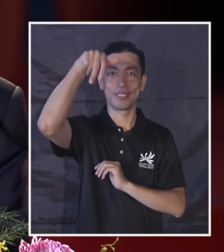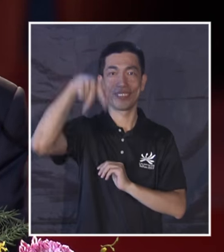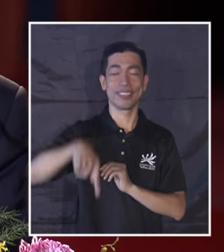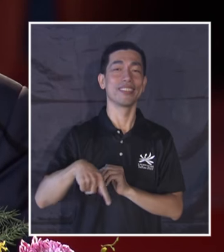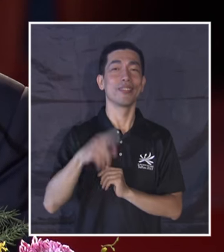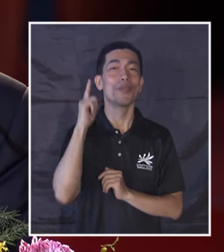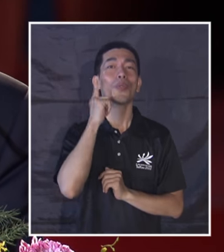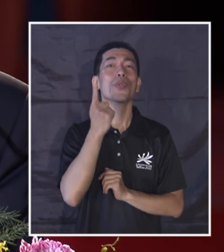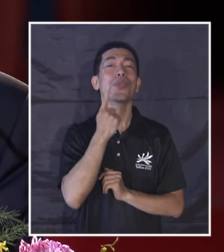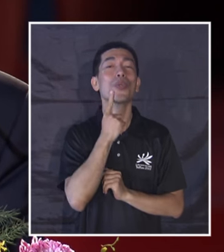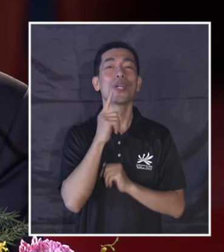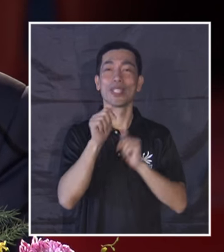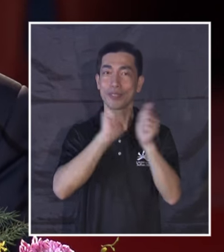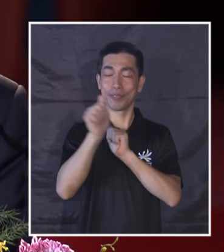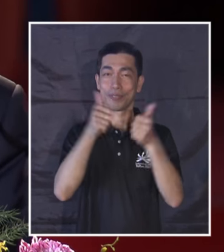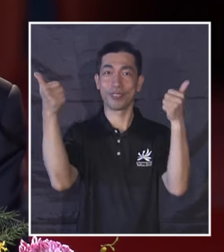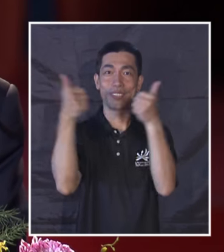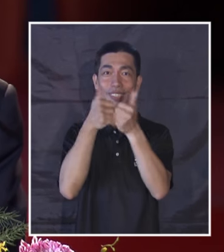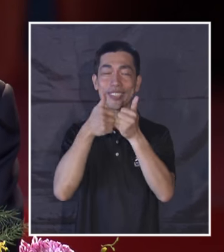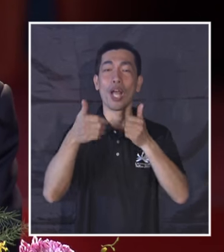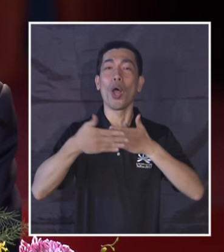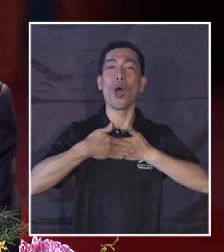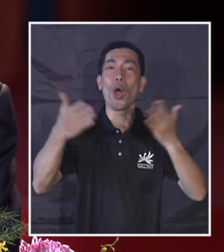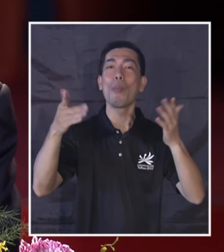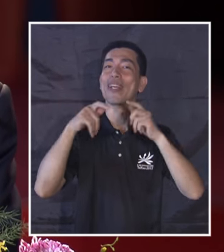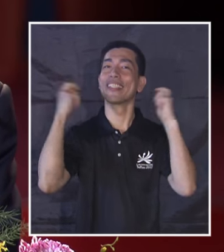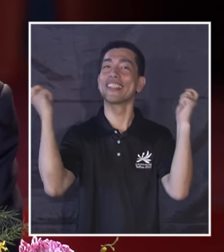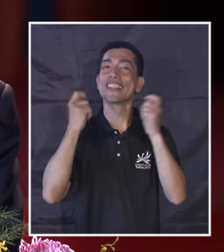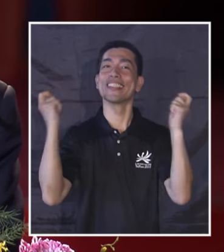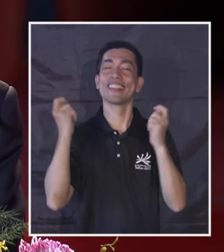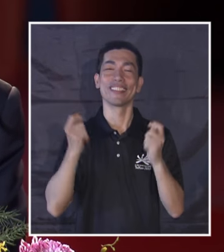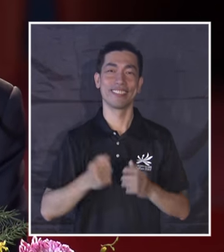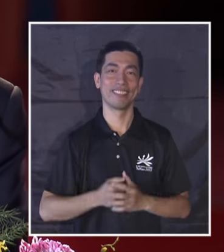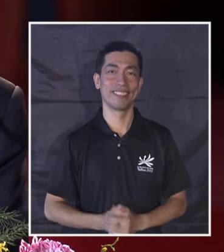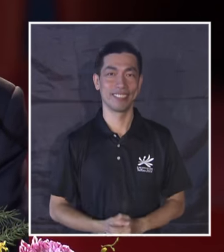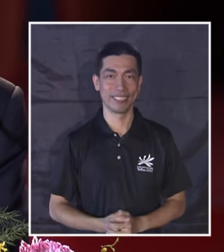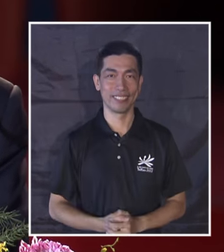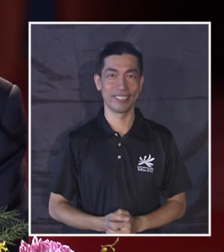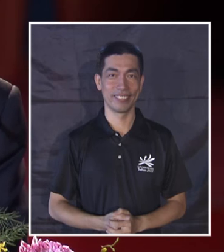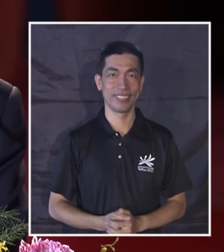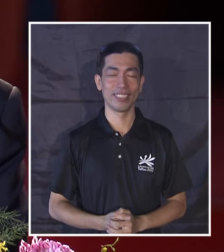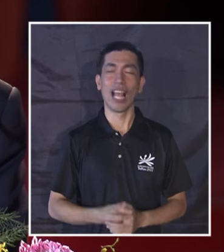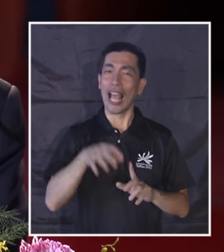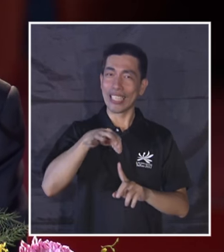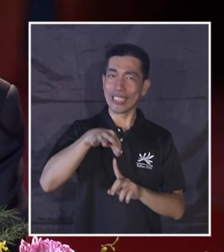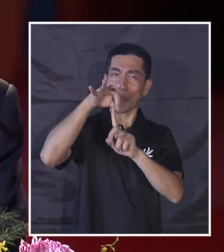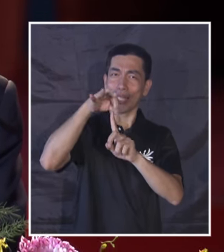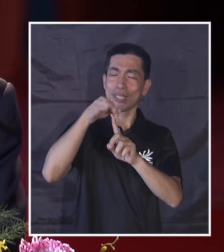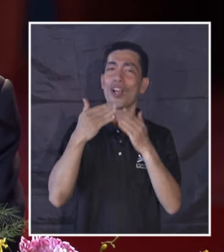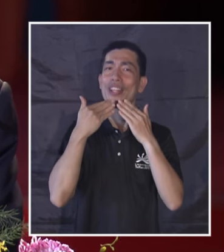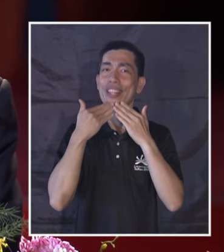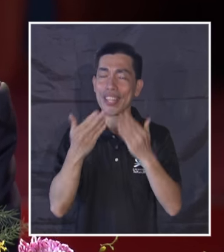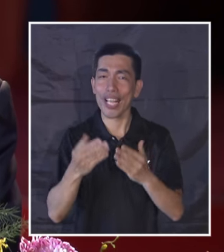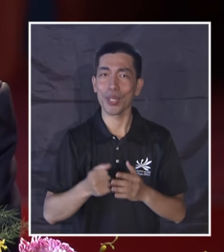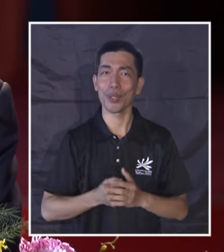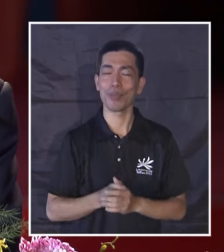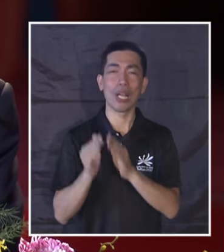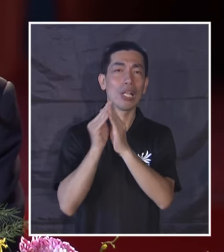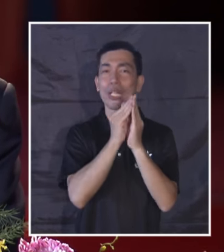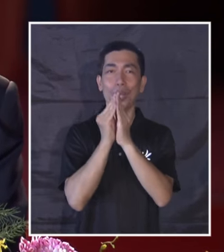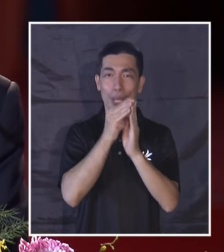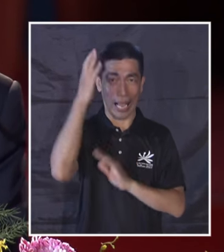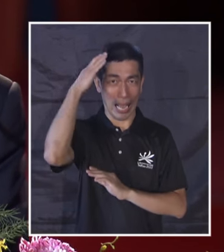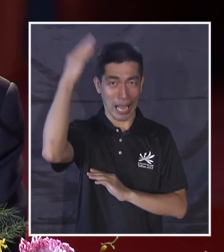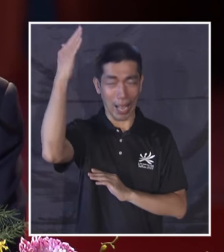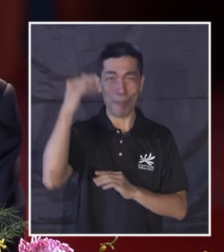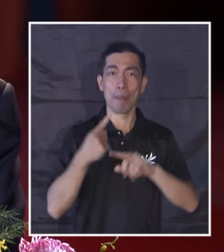育部，向负责筹办本届赛事的桃园市政府以及中华民国听